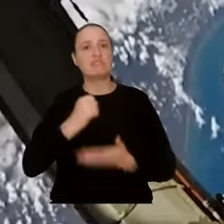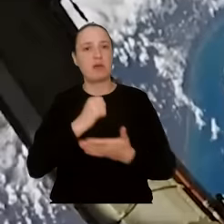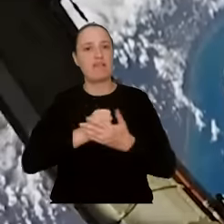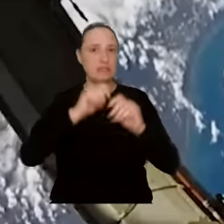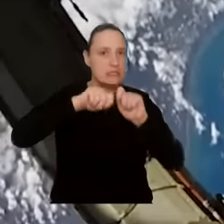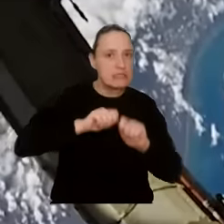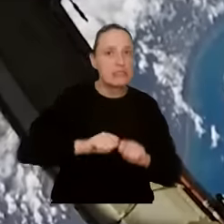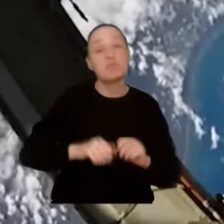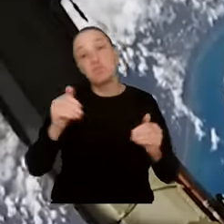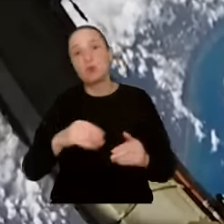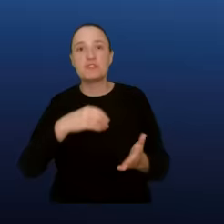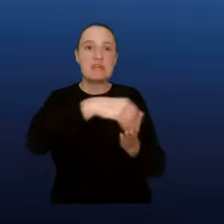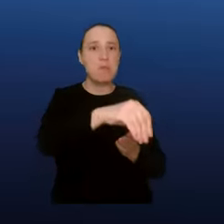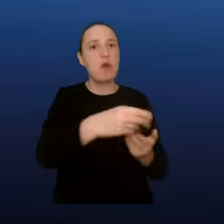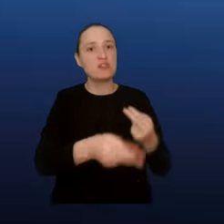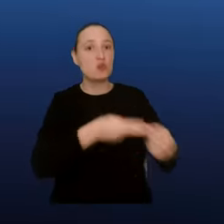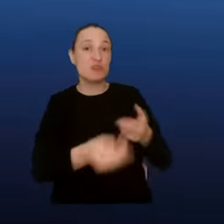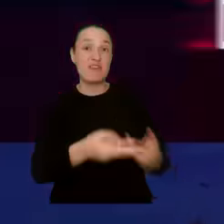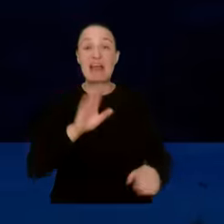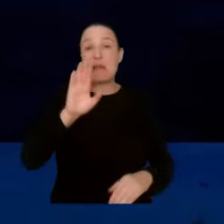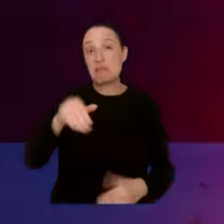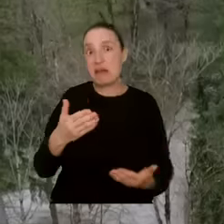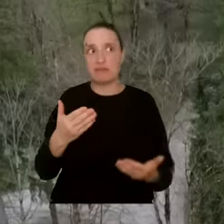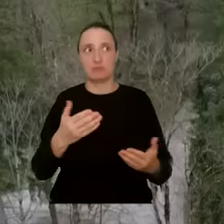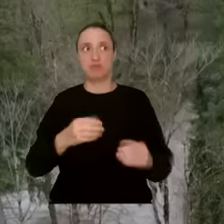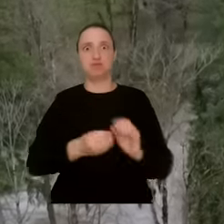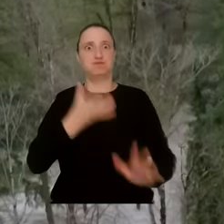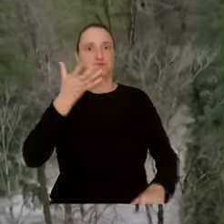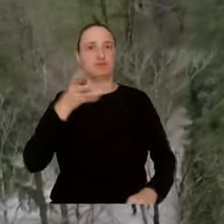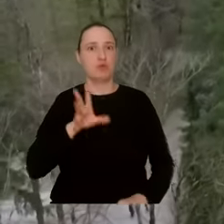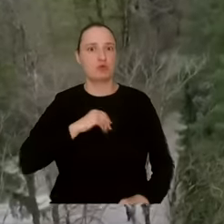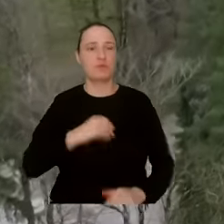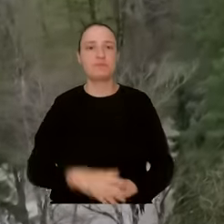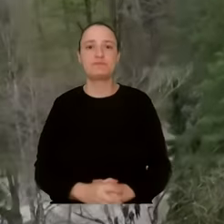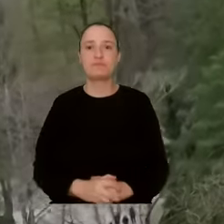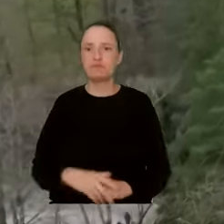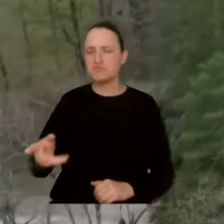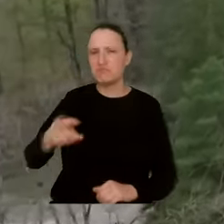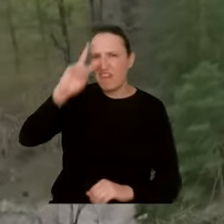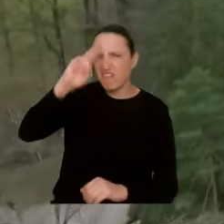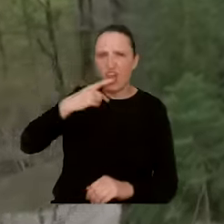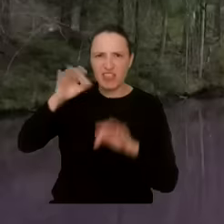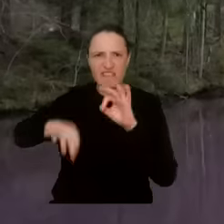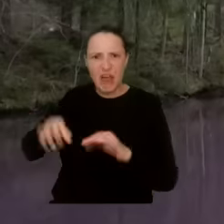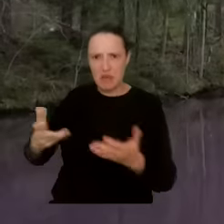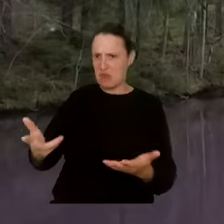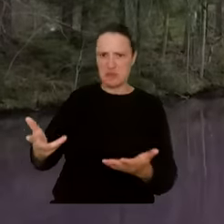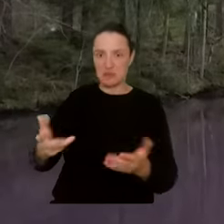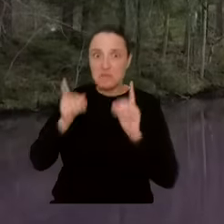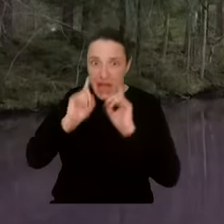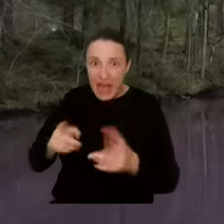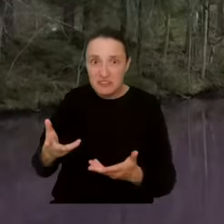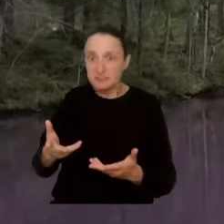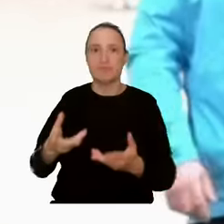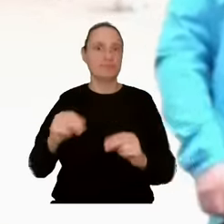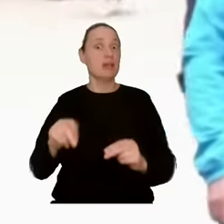ewentualne odszkodowanie. Może ono mieć wartość nie z tej ziemi. Czy to fioletowa farba, a może fotomontaż? Nie. Nietypowy